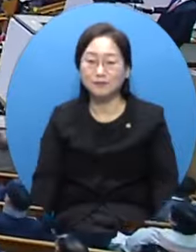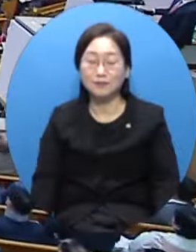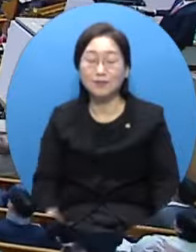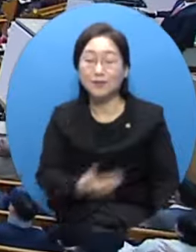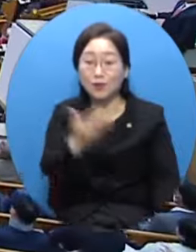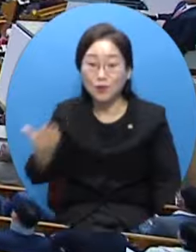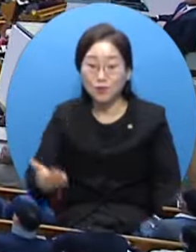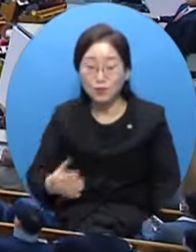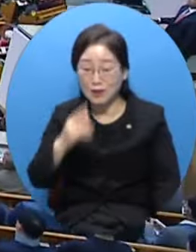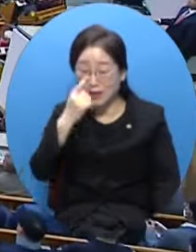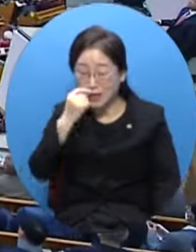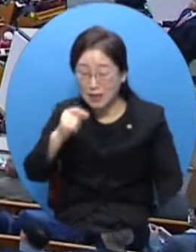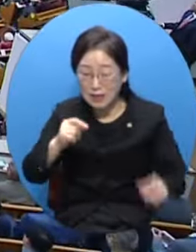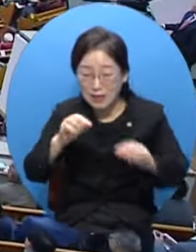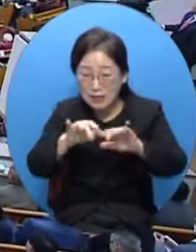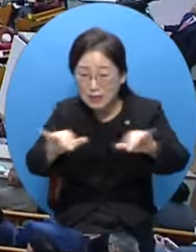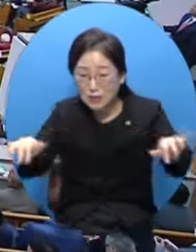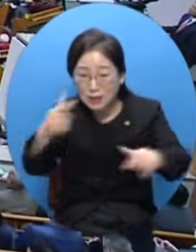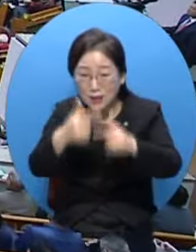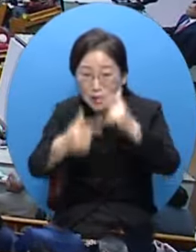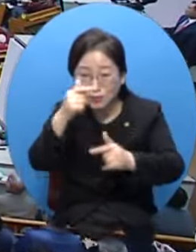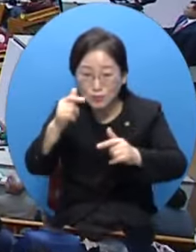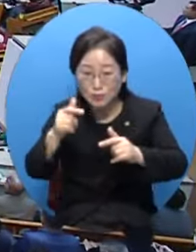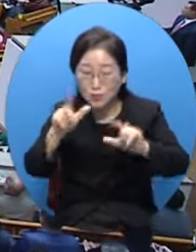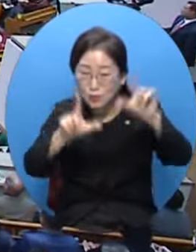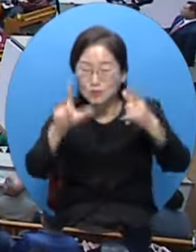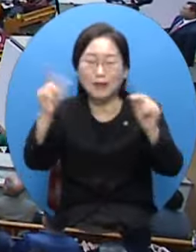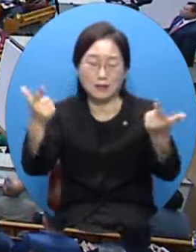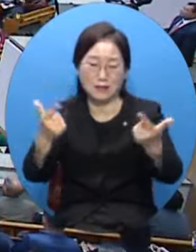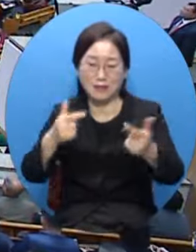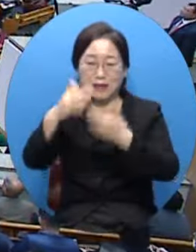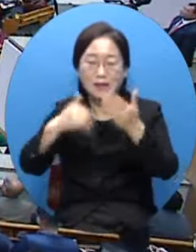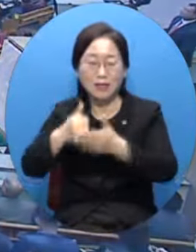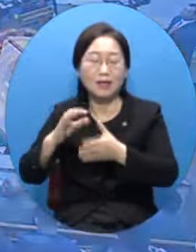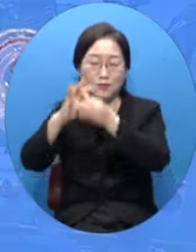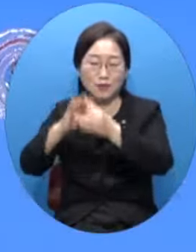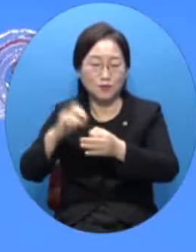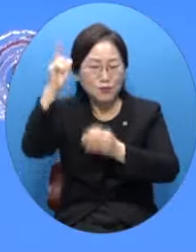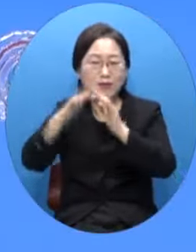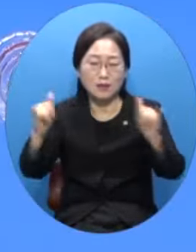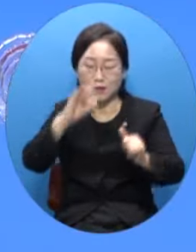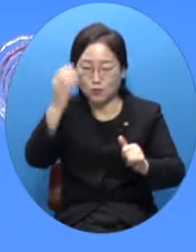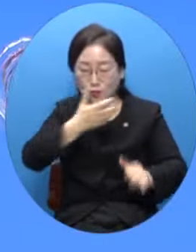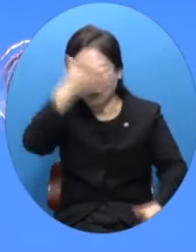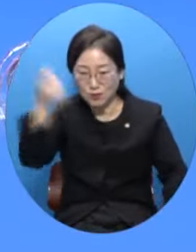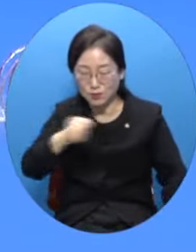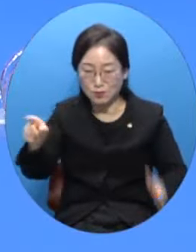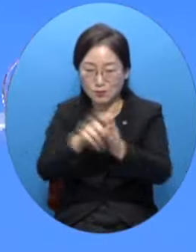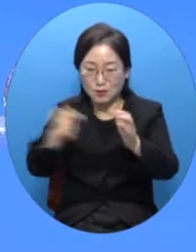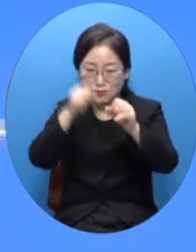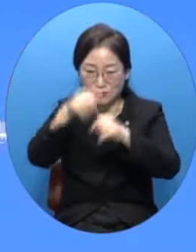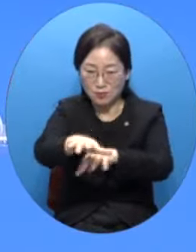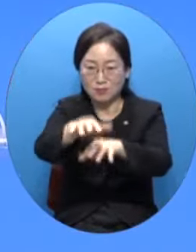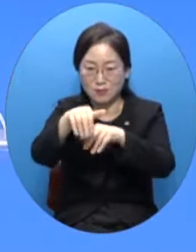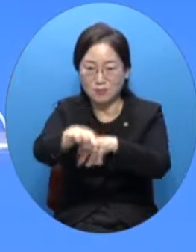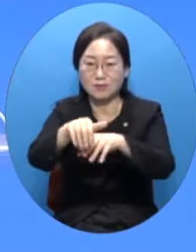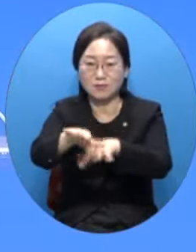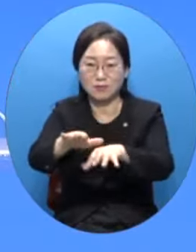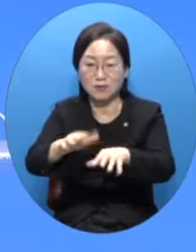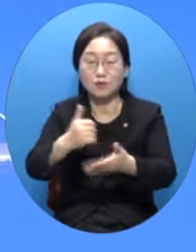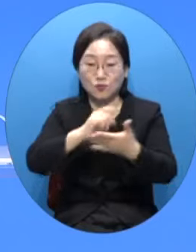여러분 더 이상 가시떨기 인생이 아닙니다. 여러분 위대한 하나님의 사람들입니다. 거룩한 꿈을 갖고 믿음으로 전진 또 전진 또